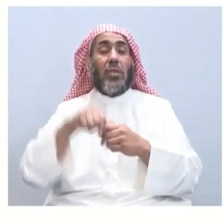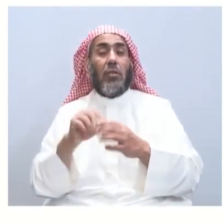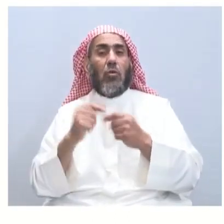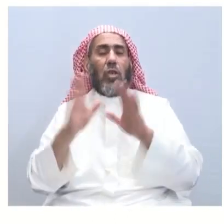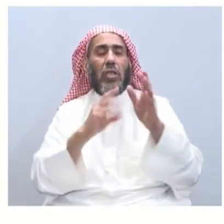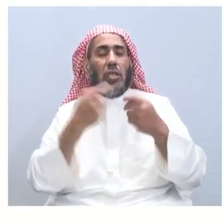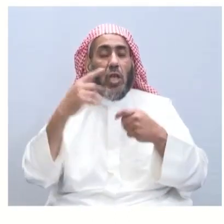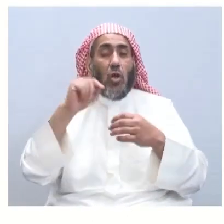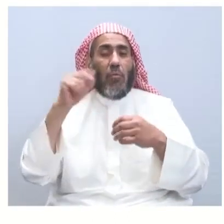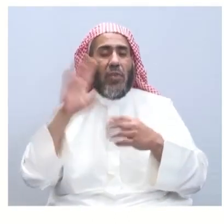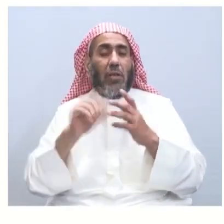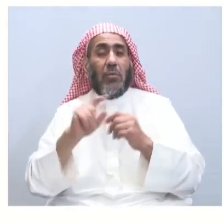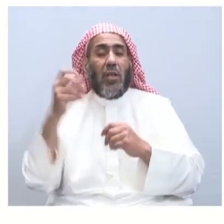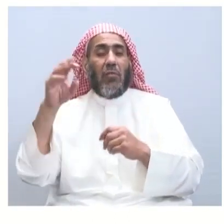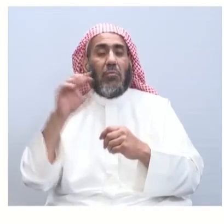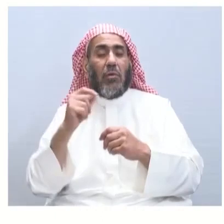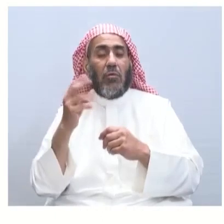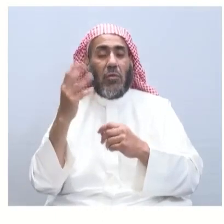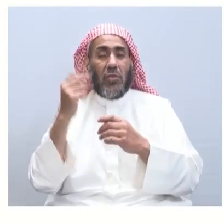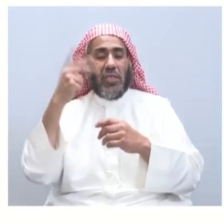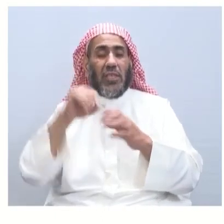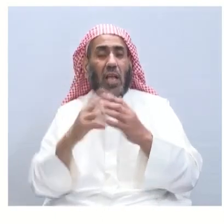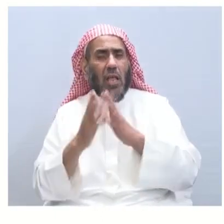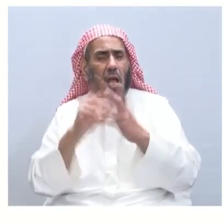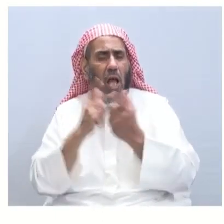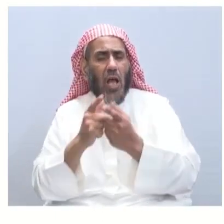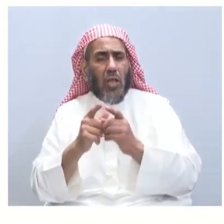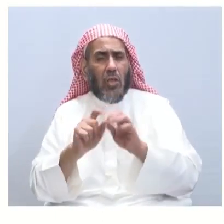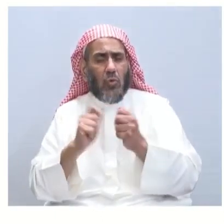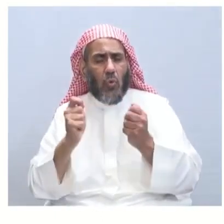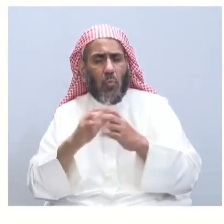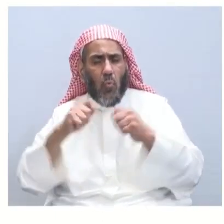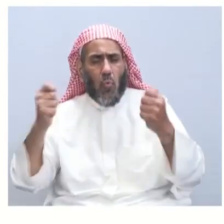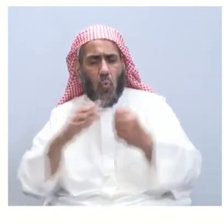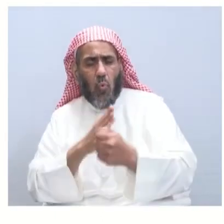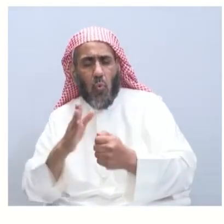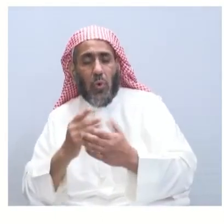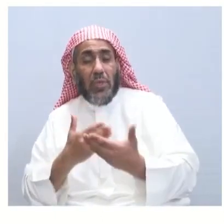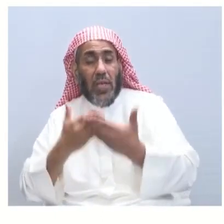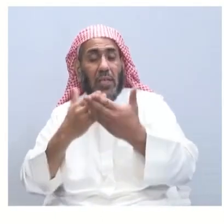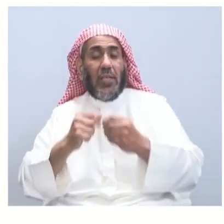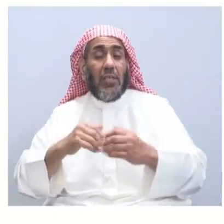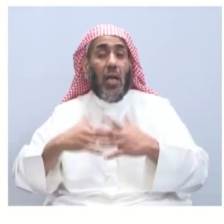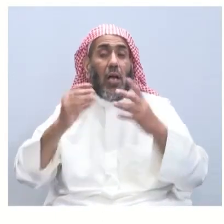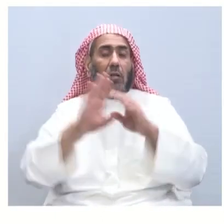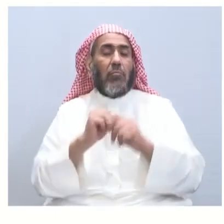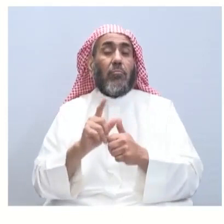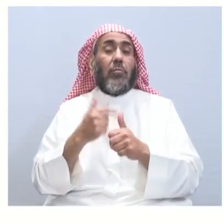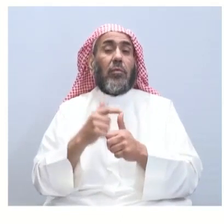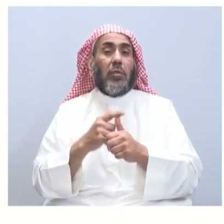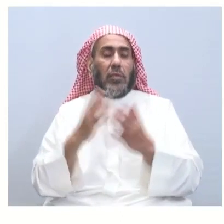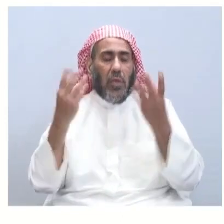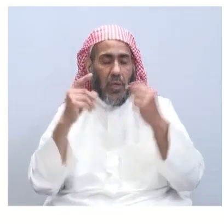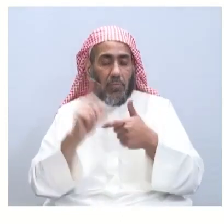وجريده اليوم في الدمام سنه 1392 لاحظ هذه هذه الصحف وسائل الاعلام هي ساعدت على ازدهار ادب اذا بدايه